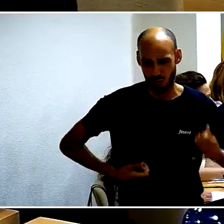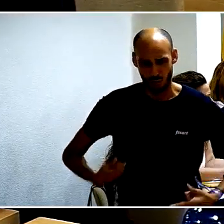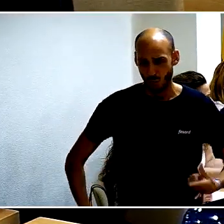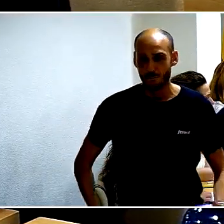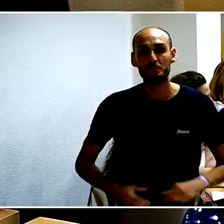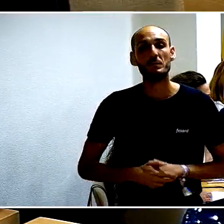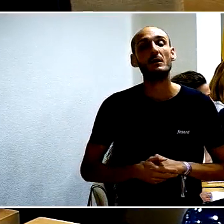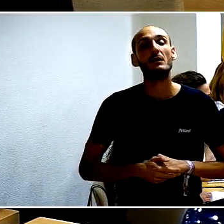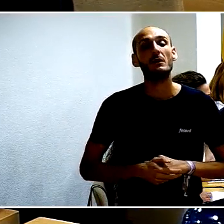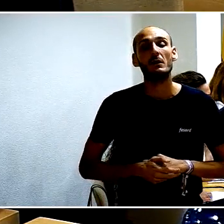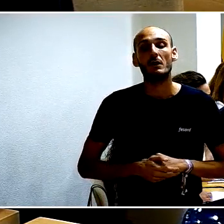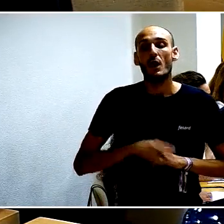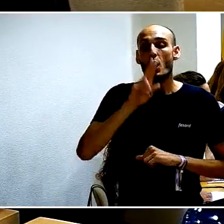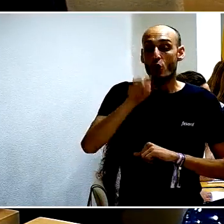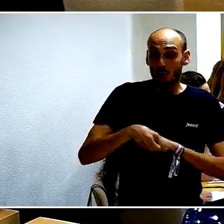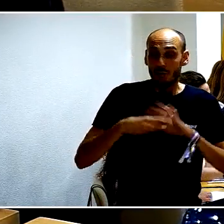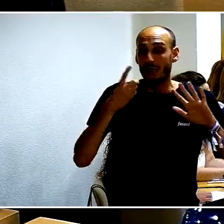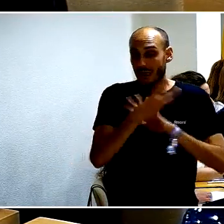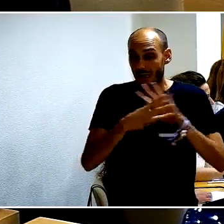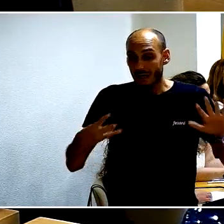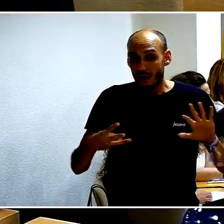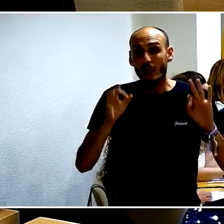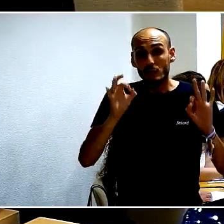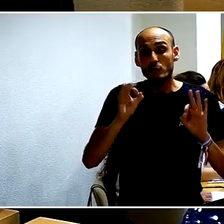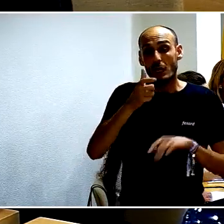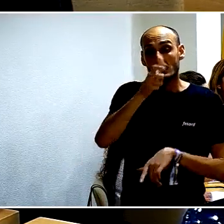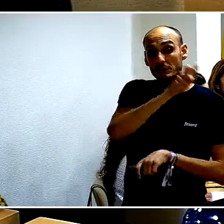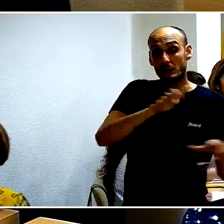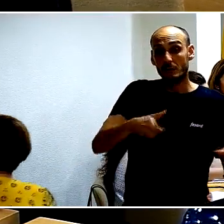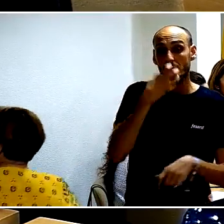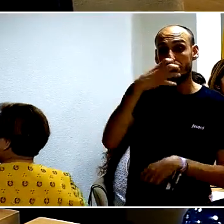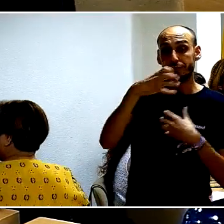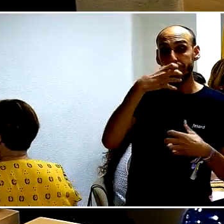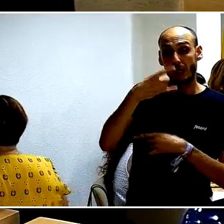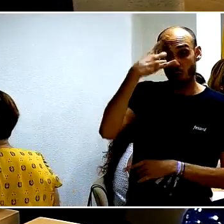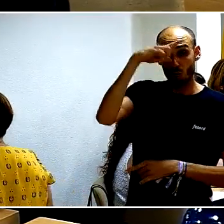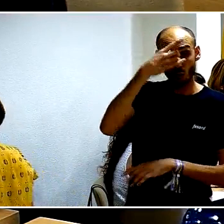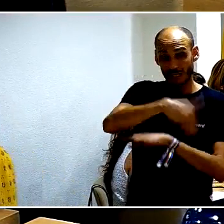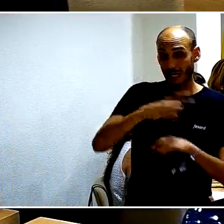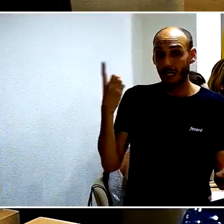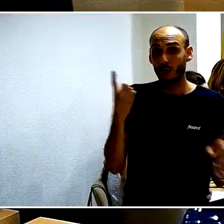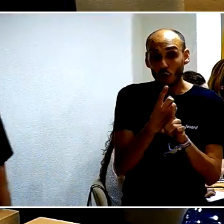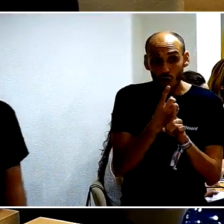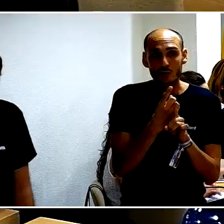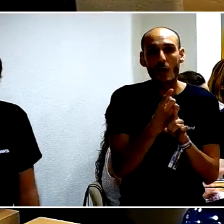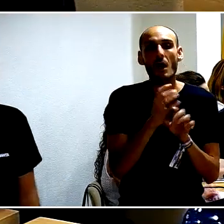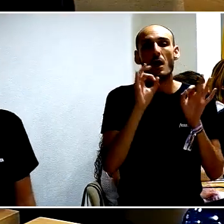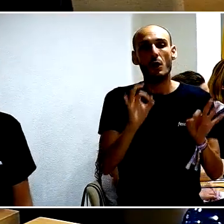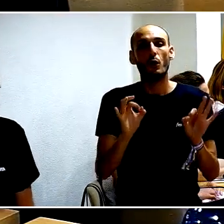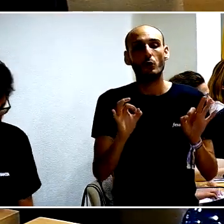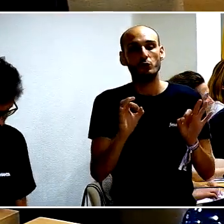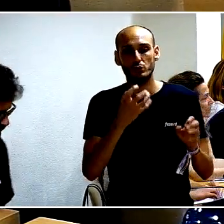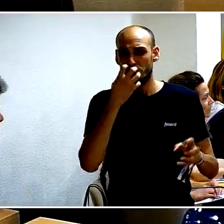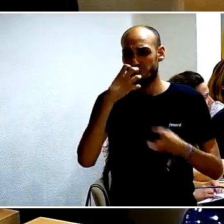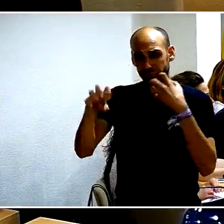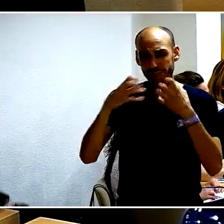2018, un grup d'adolescents que cridaven consignes a favor dels bous al carrer ens criden maricons a dos regidors d'aquest ajuntament, de camí